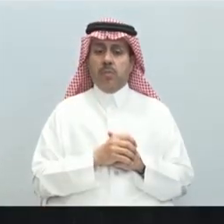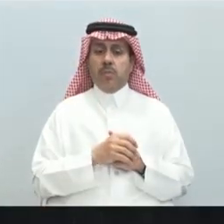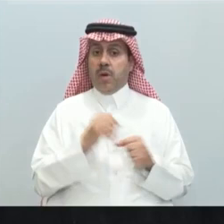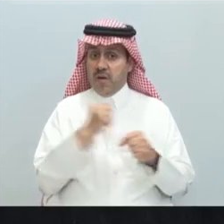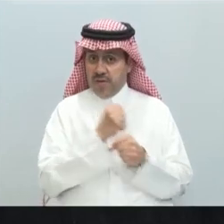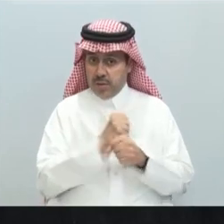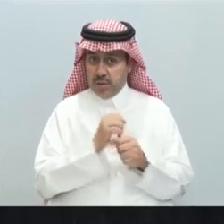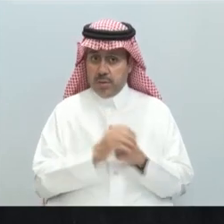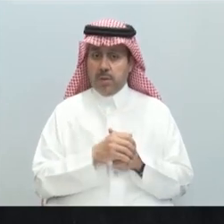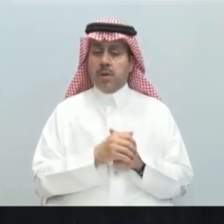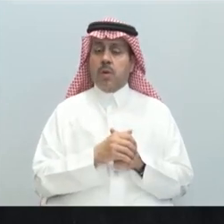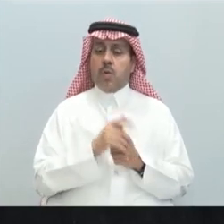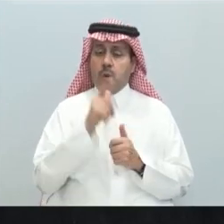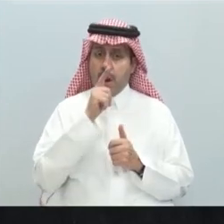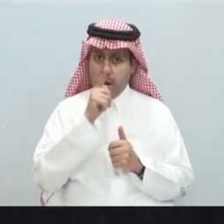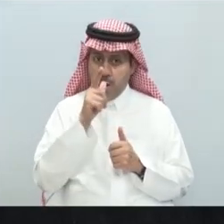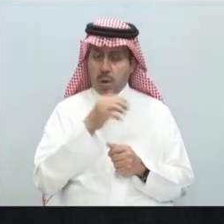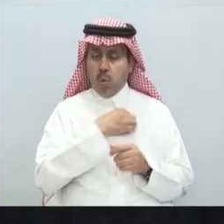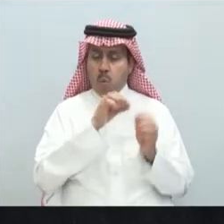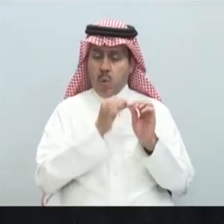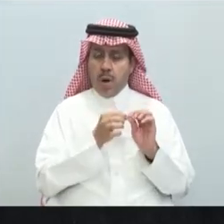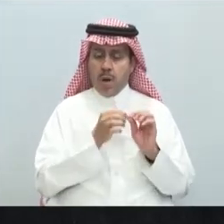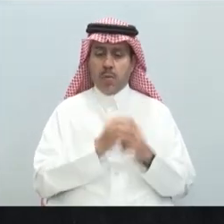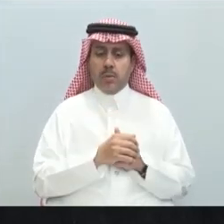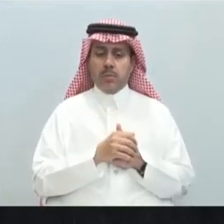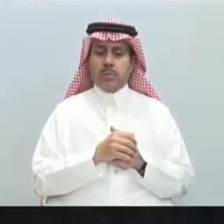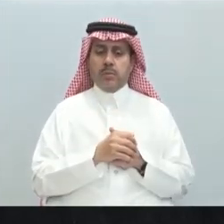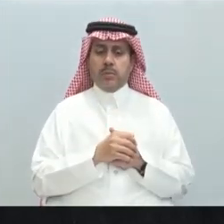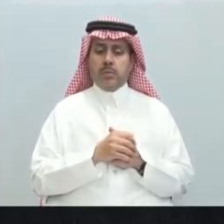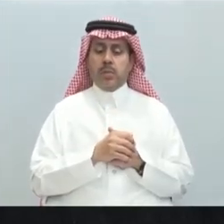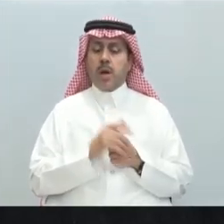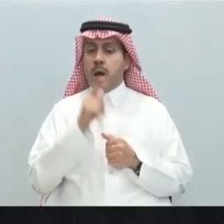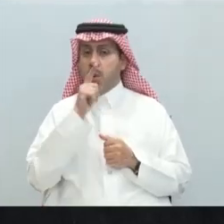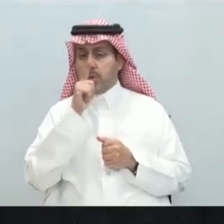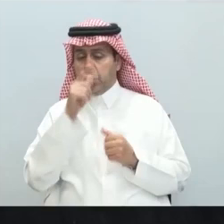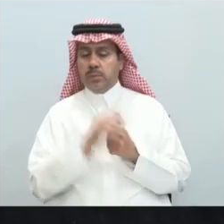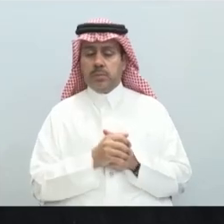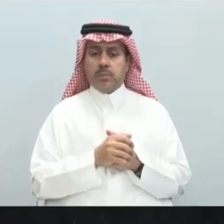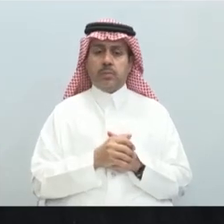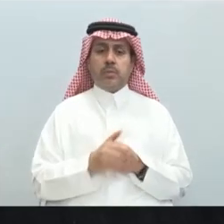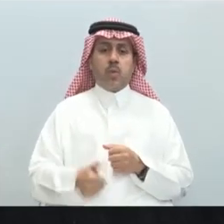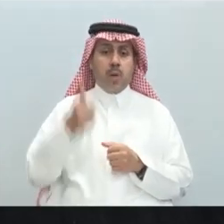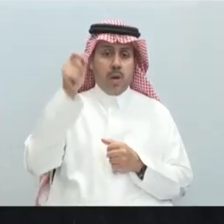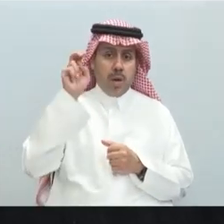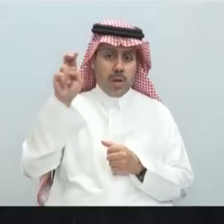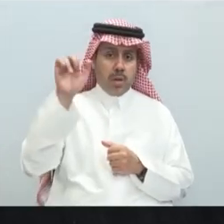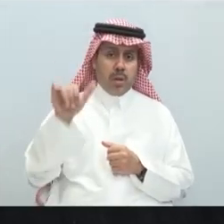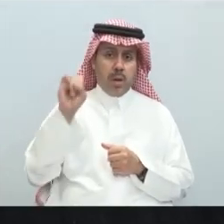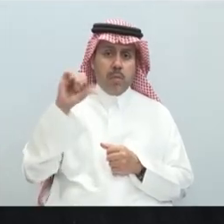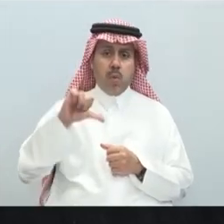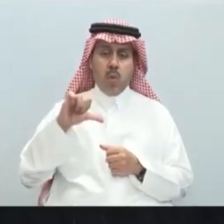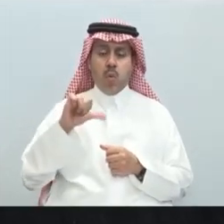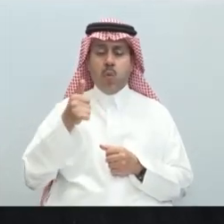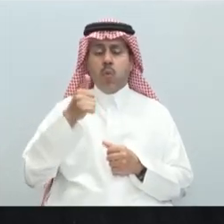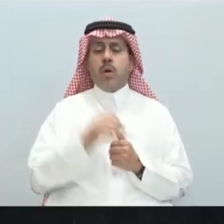الفعل بل هو في الفعل او الاعتقاد او القول في قوله تعالى واقيموا وجوهكم ما المراد